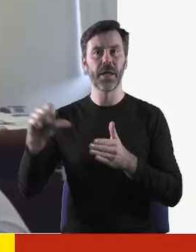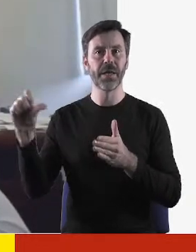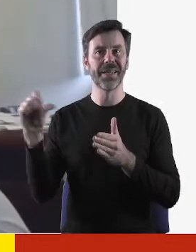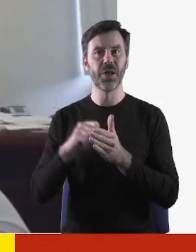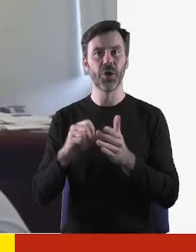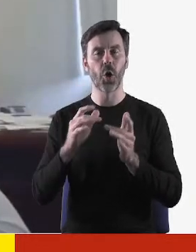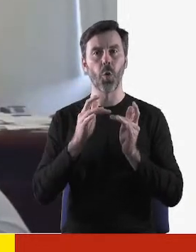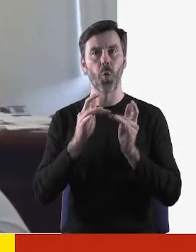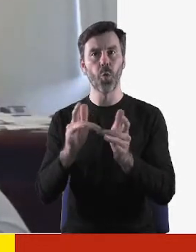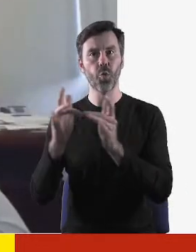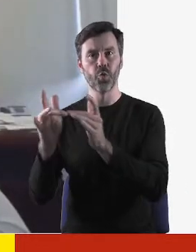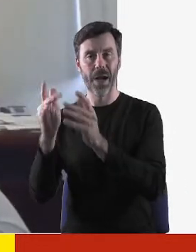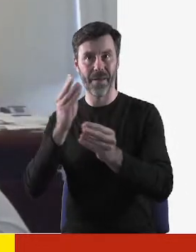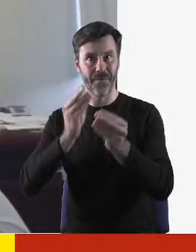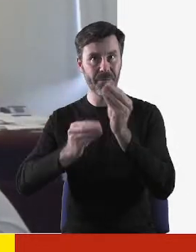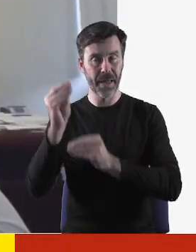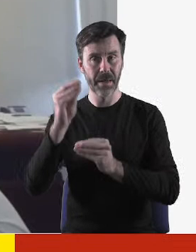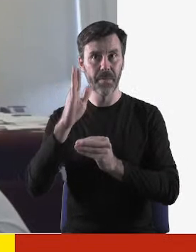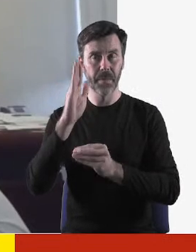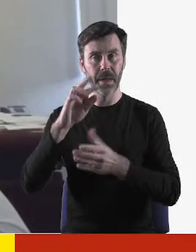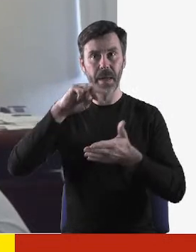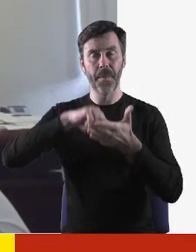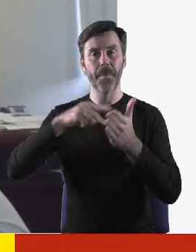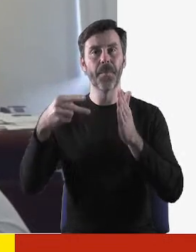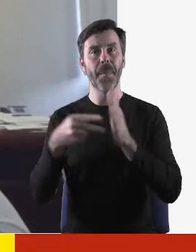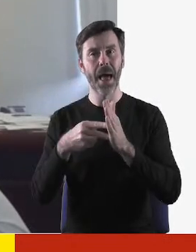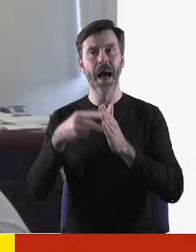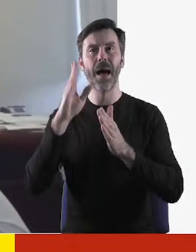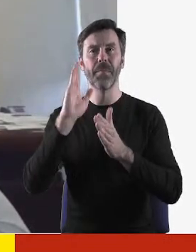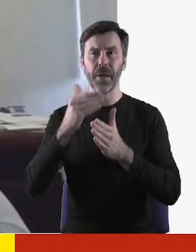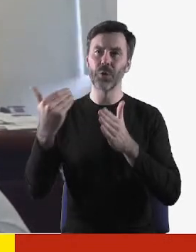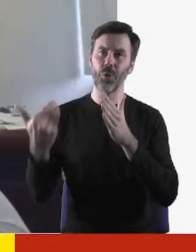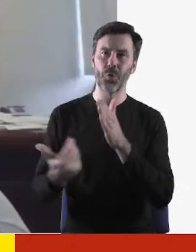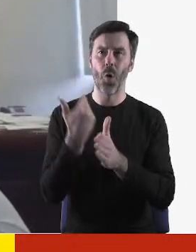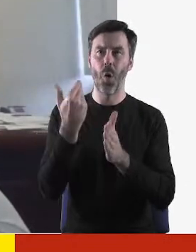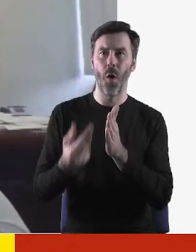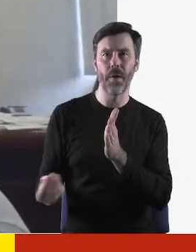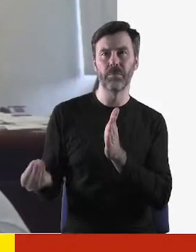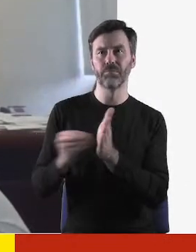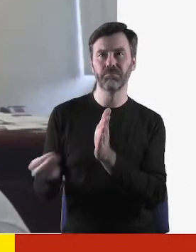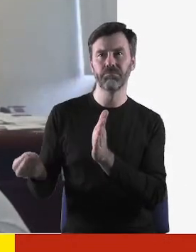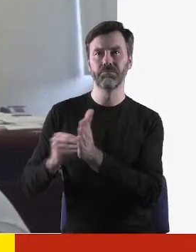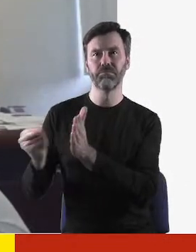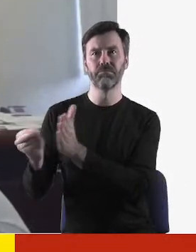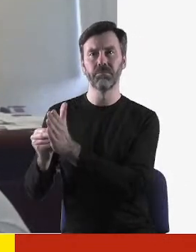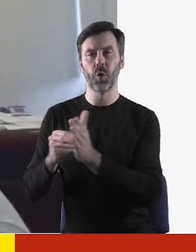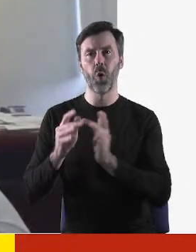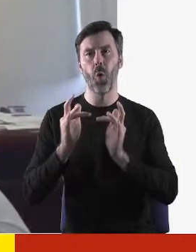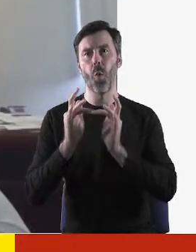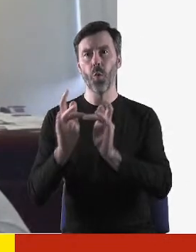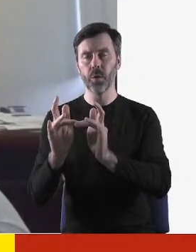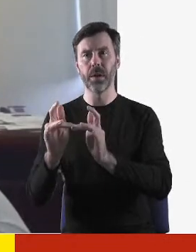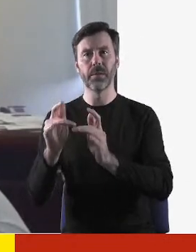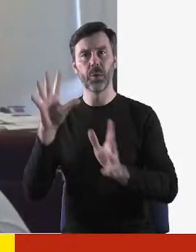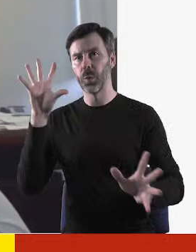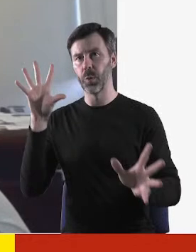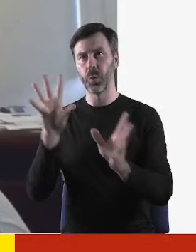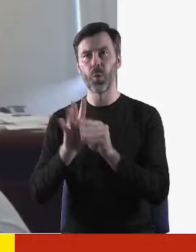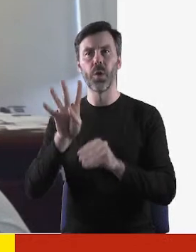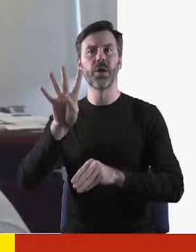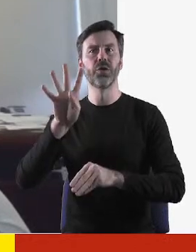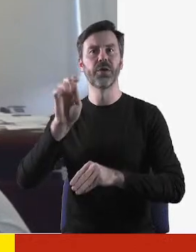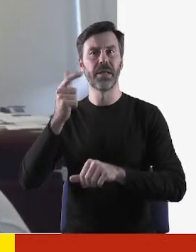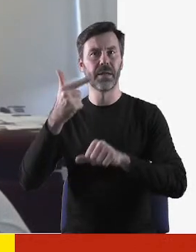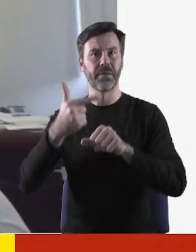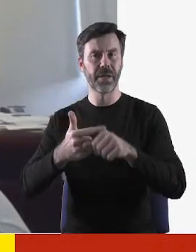się również kolejne rozwinięcie łóżek. do wartości 426,